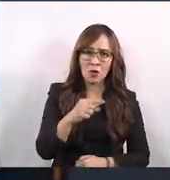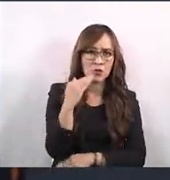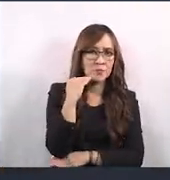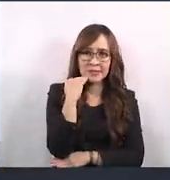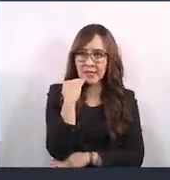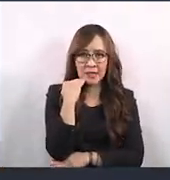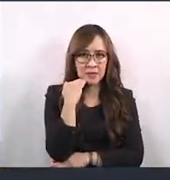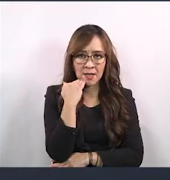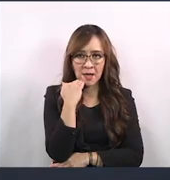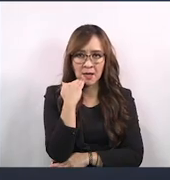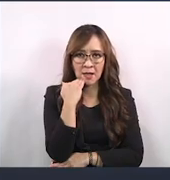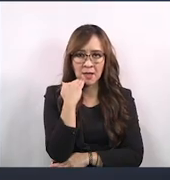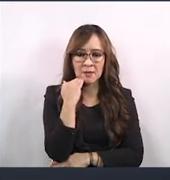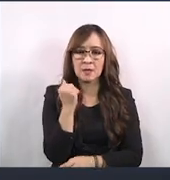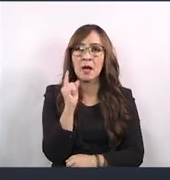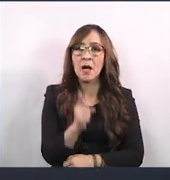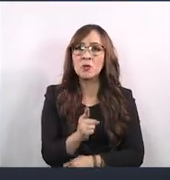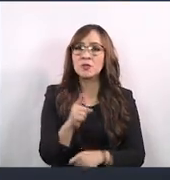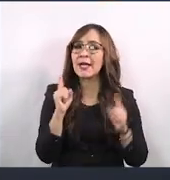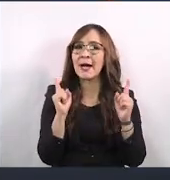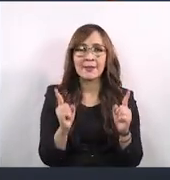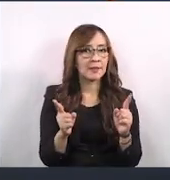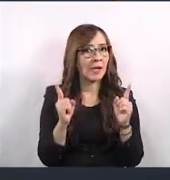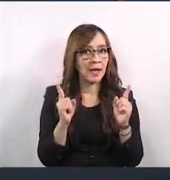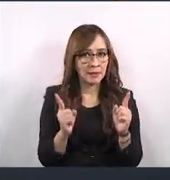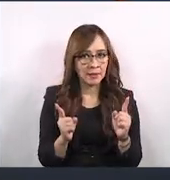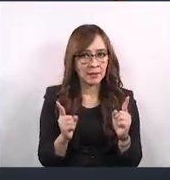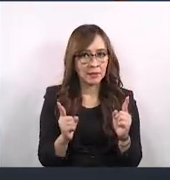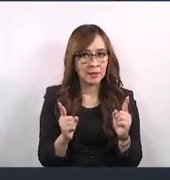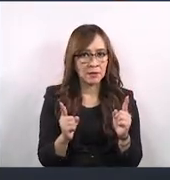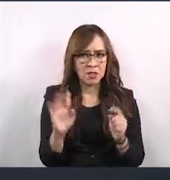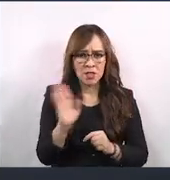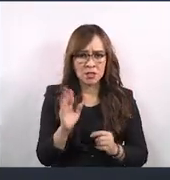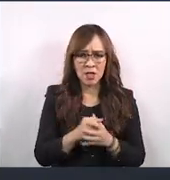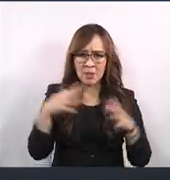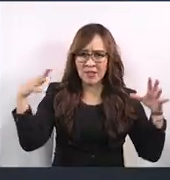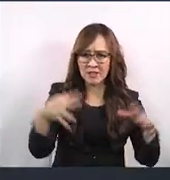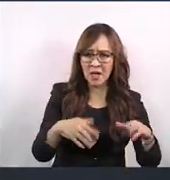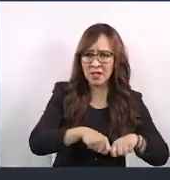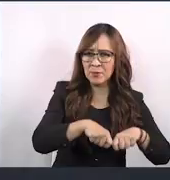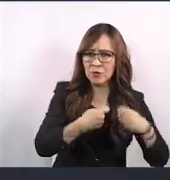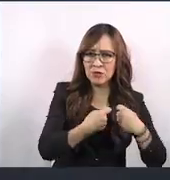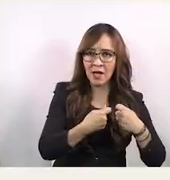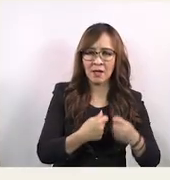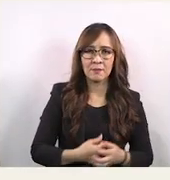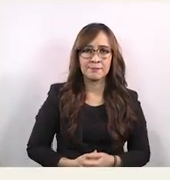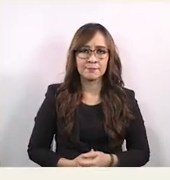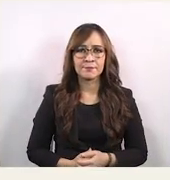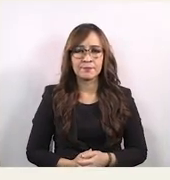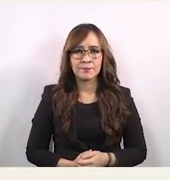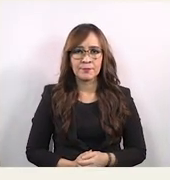harus berjaga-jaga Ayo kita semua harus waspada jangan sampai serangan ini menghancurkan kita lihat